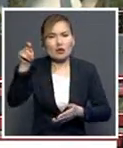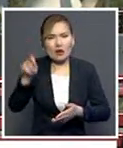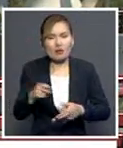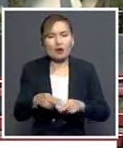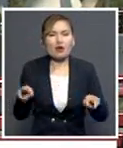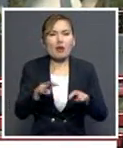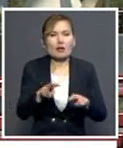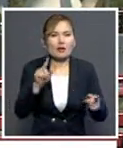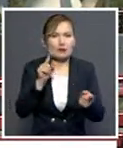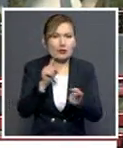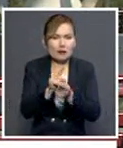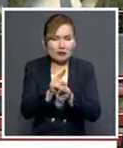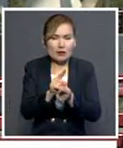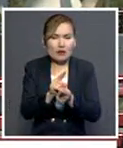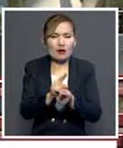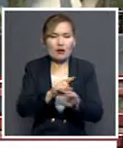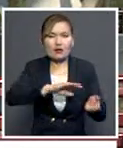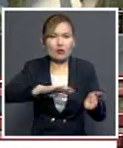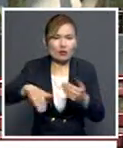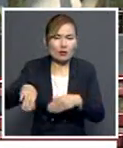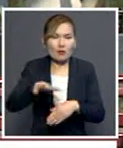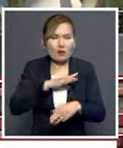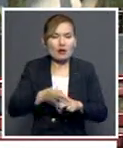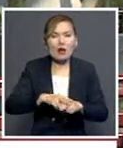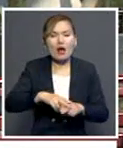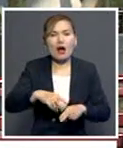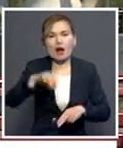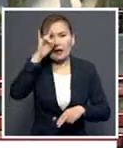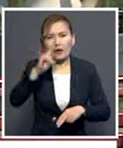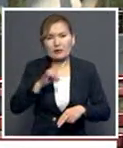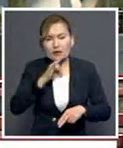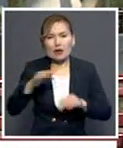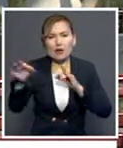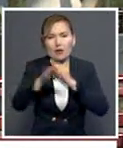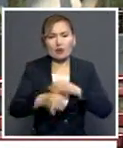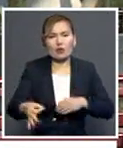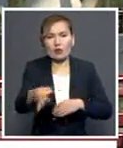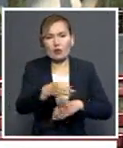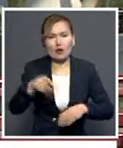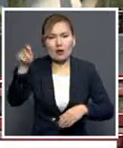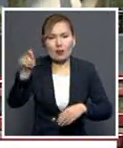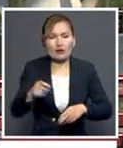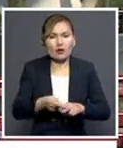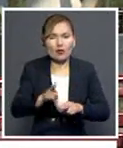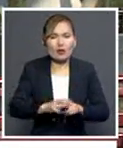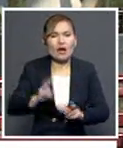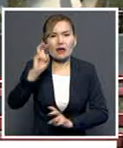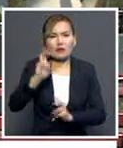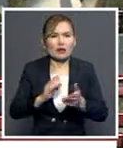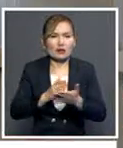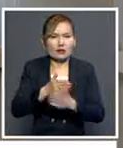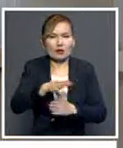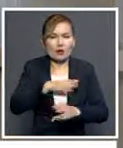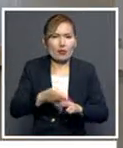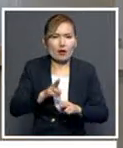сапары Батыс Қазақстан облысында жалғасып отыр. Мемлекет басшысы алдымен жиһаз және басқа да тұрмыстық заттар шығаратын